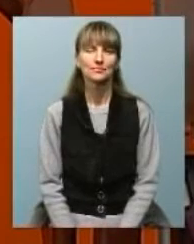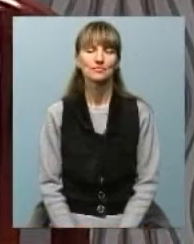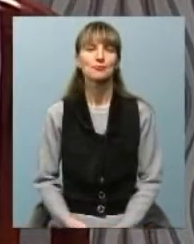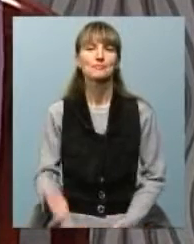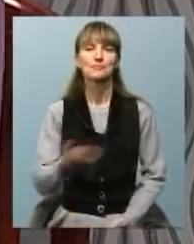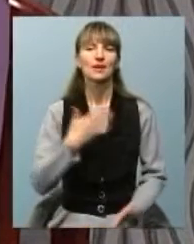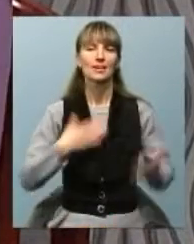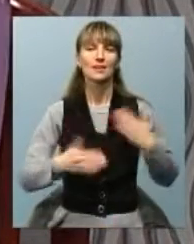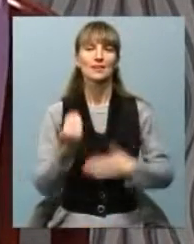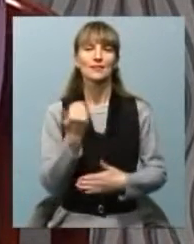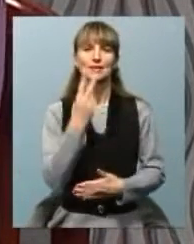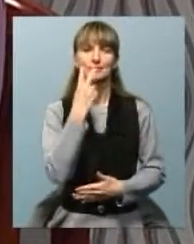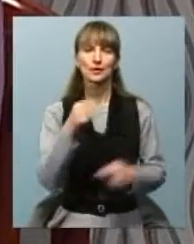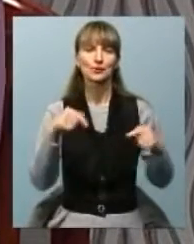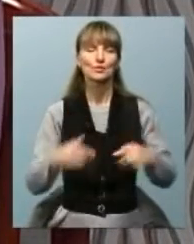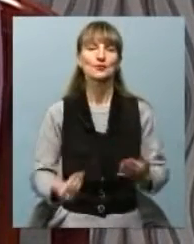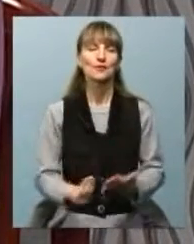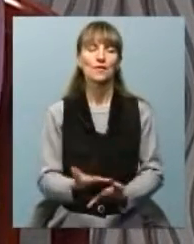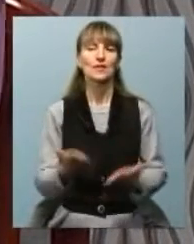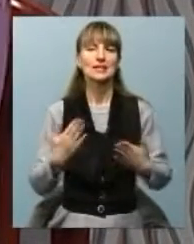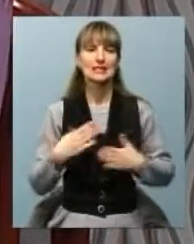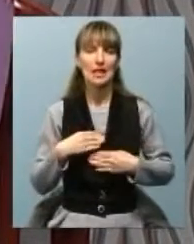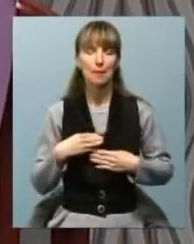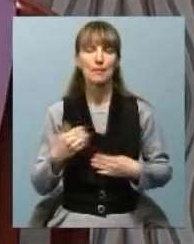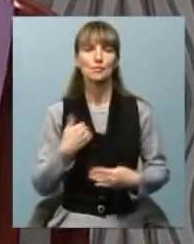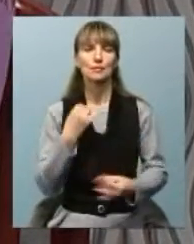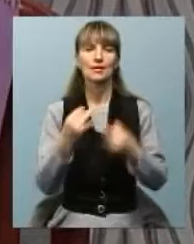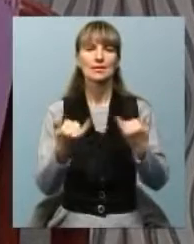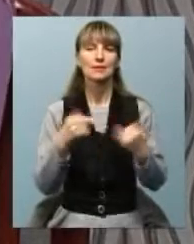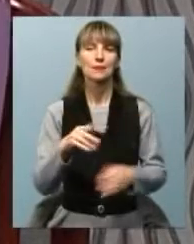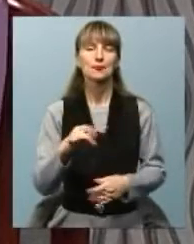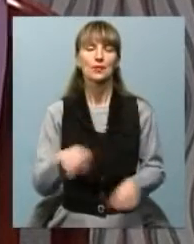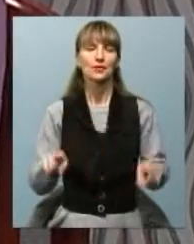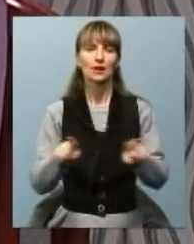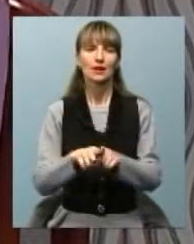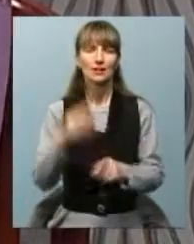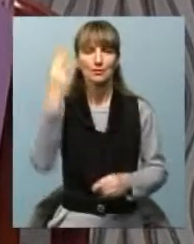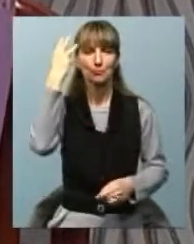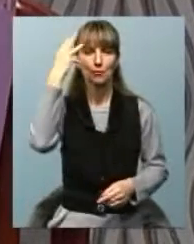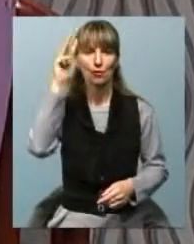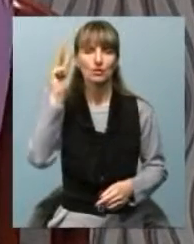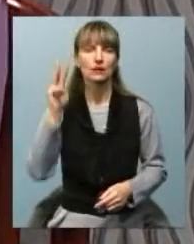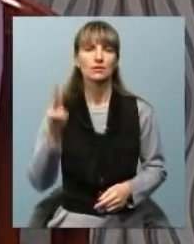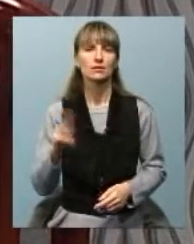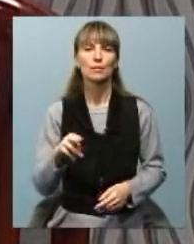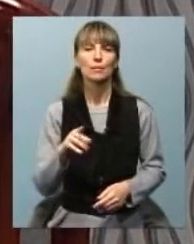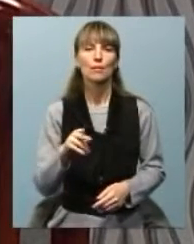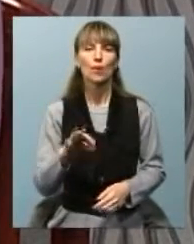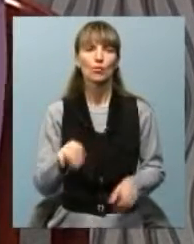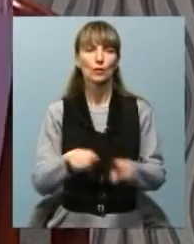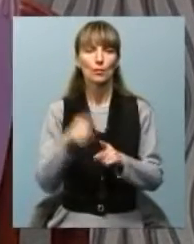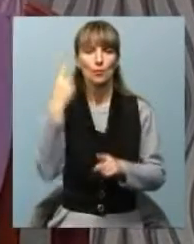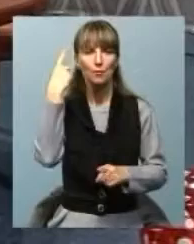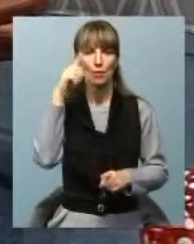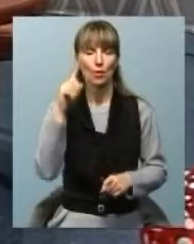Ми раді вас бачити тут знову з нами. І хочеться поговорити сьогодні про такий модний, взагалі про таку модну штуку,